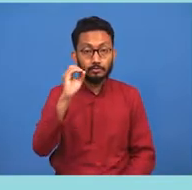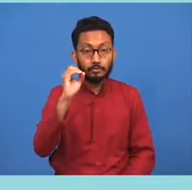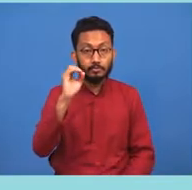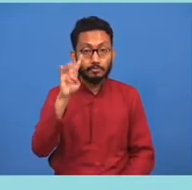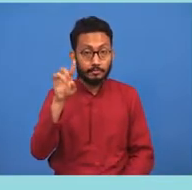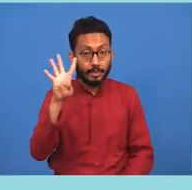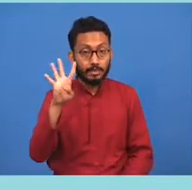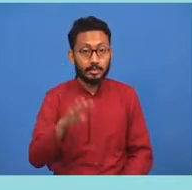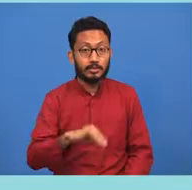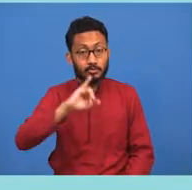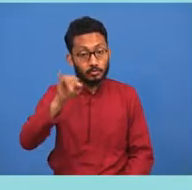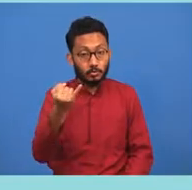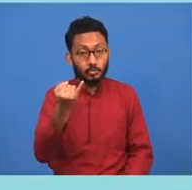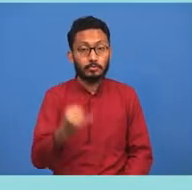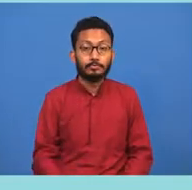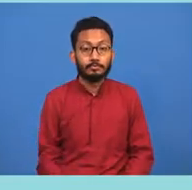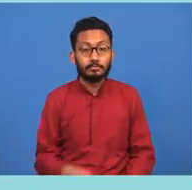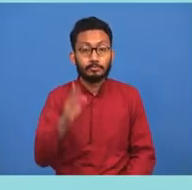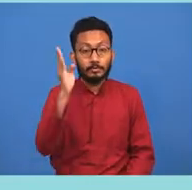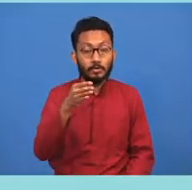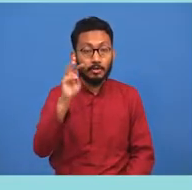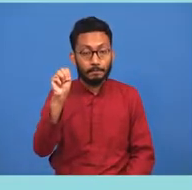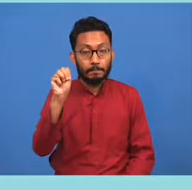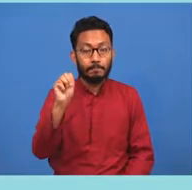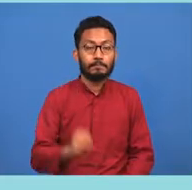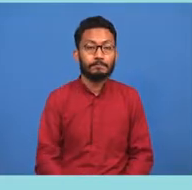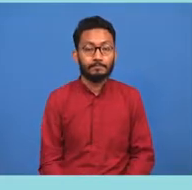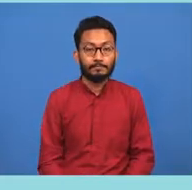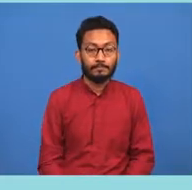50.4 kilojoule per mol.